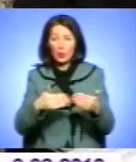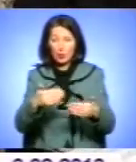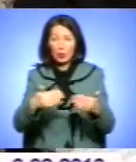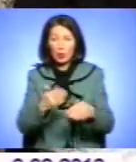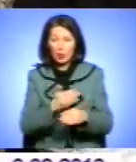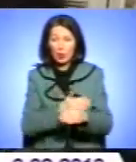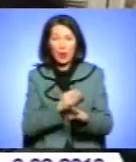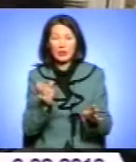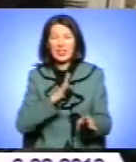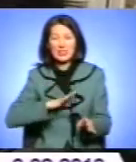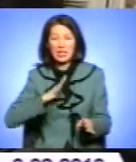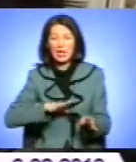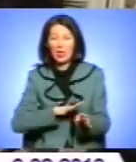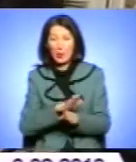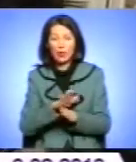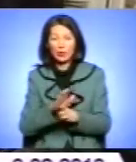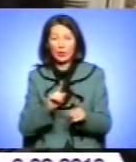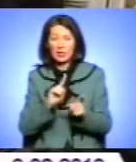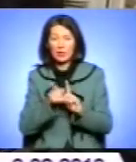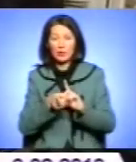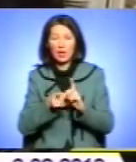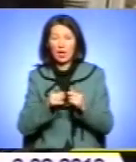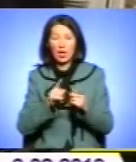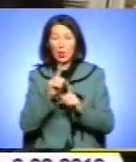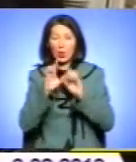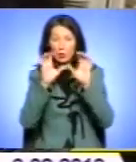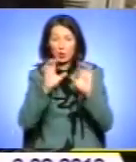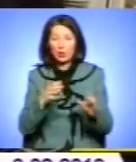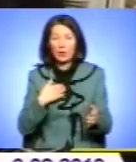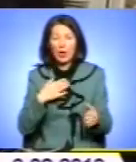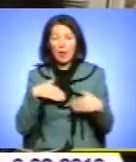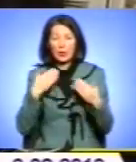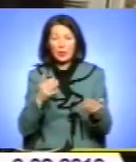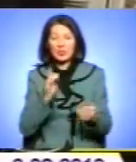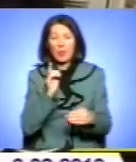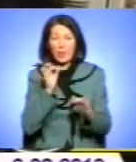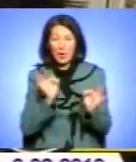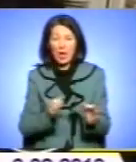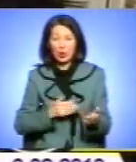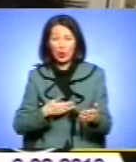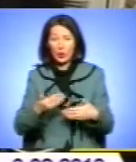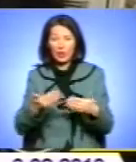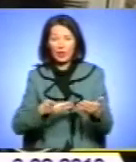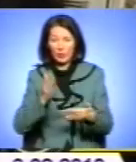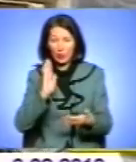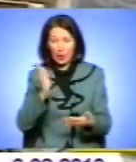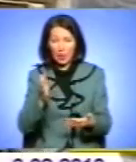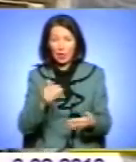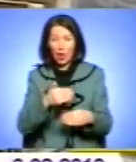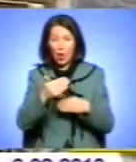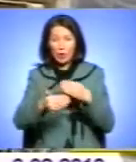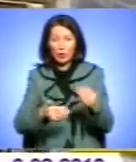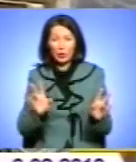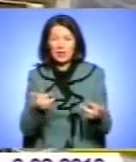Конституції. Моя пропозиція, як я вважав би правильно, йти вперед крок за кроком. Нам не треба чекати, коли повністю буде підготований проект